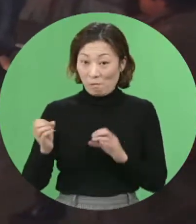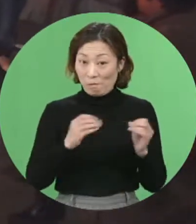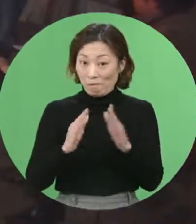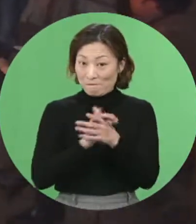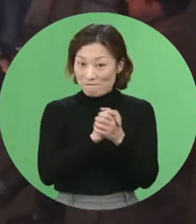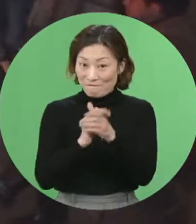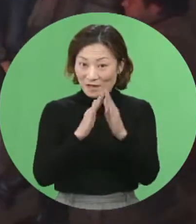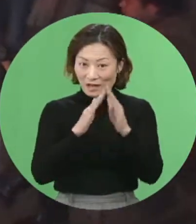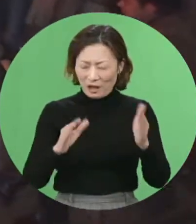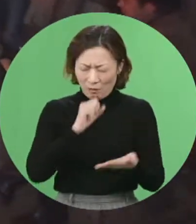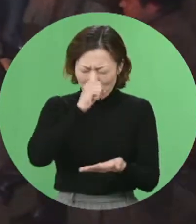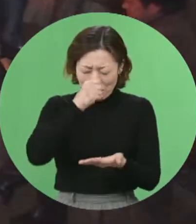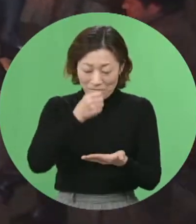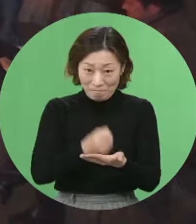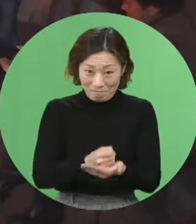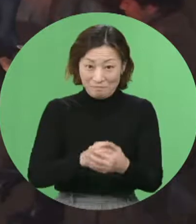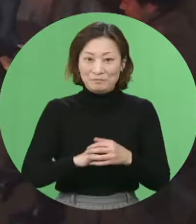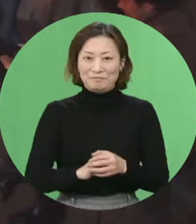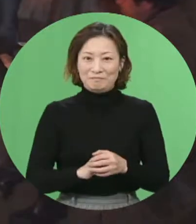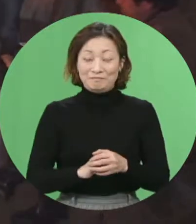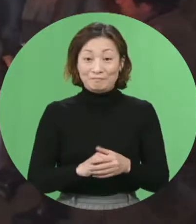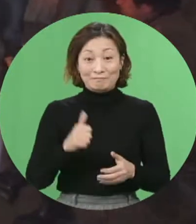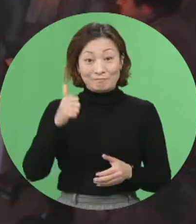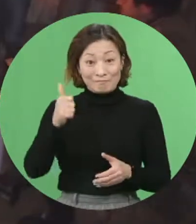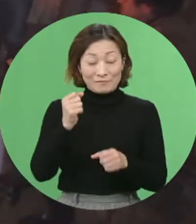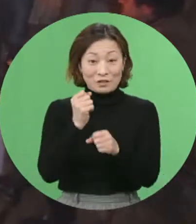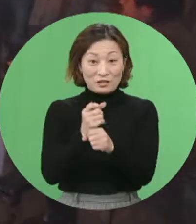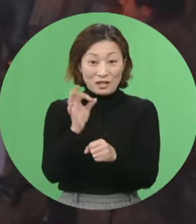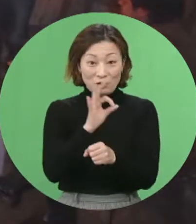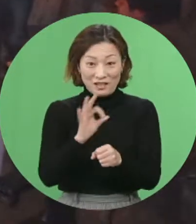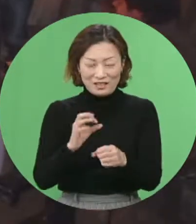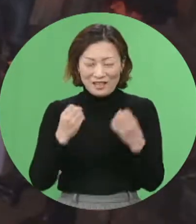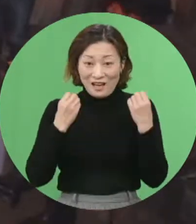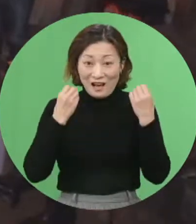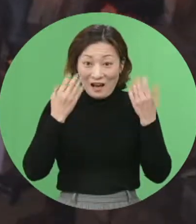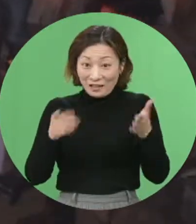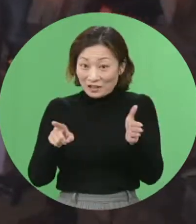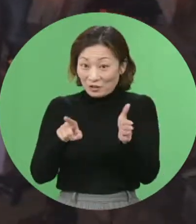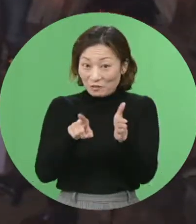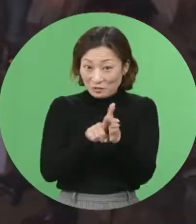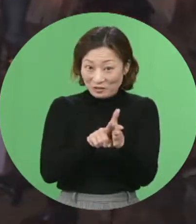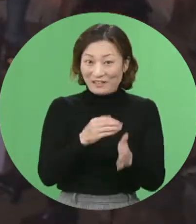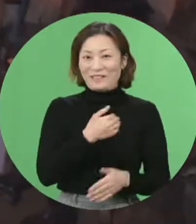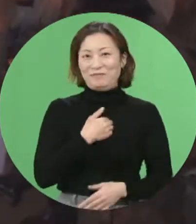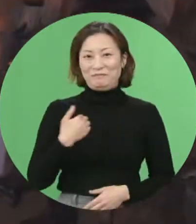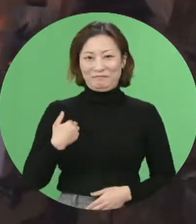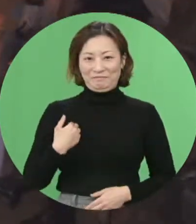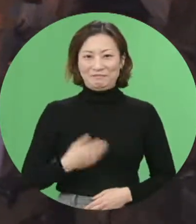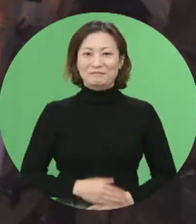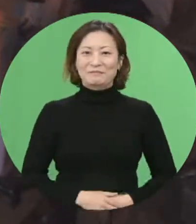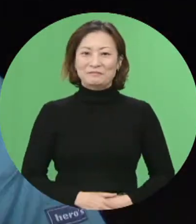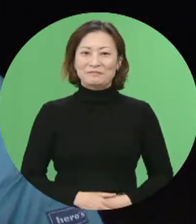成功。田口さんの作品に新たな一コマが加わります。